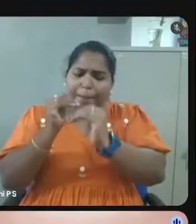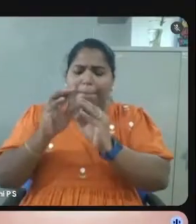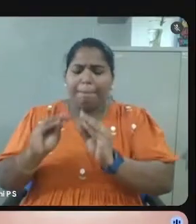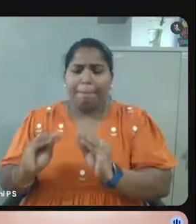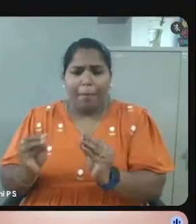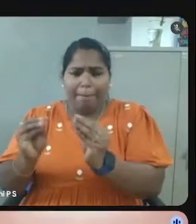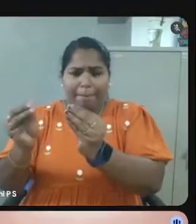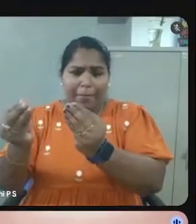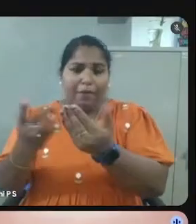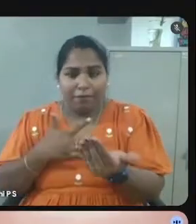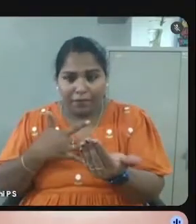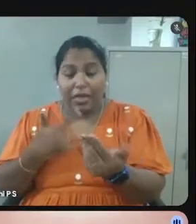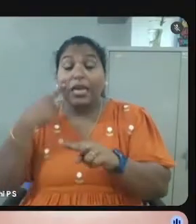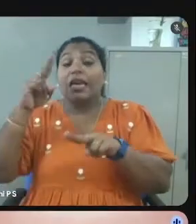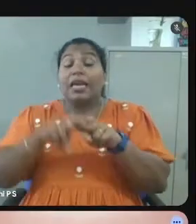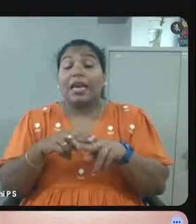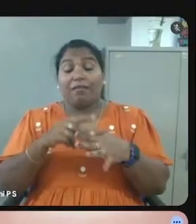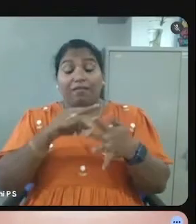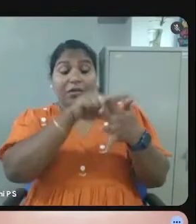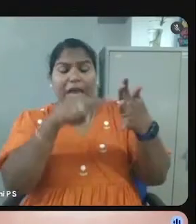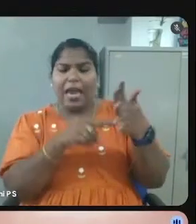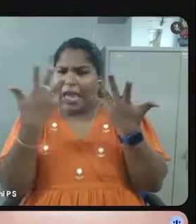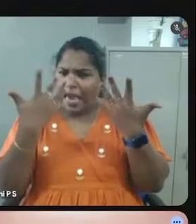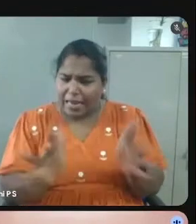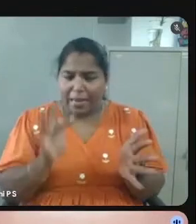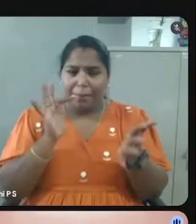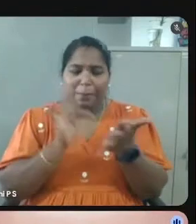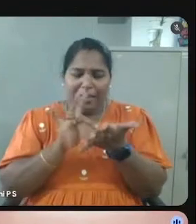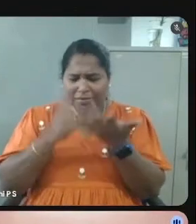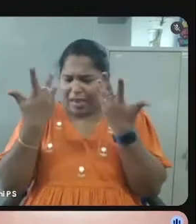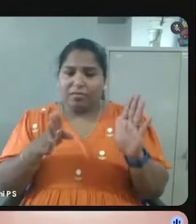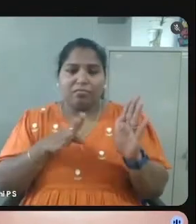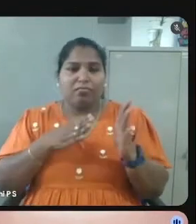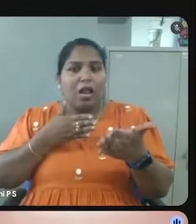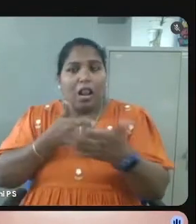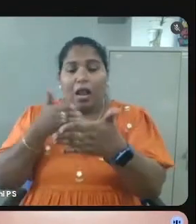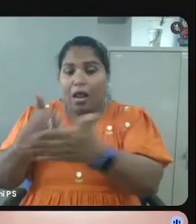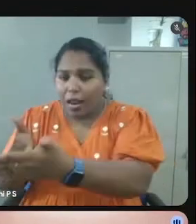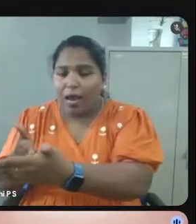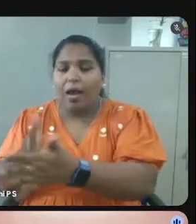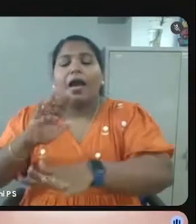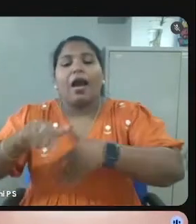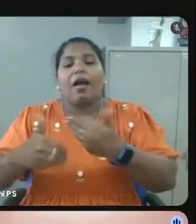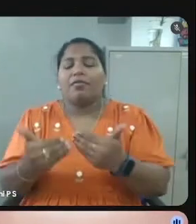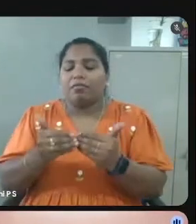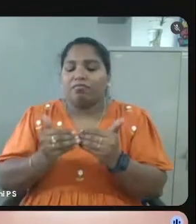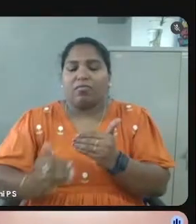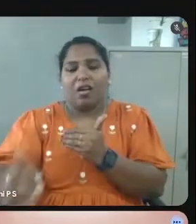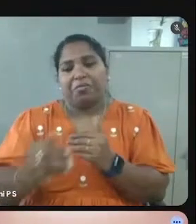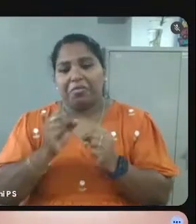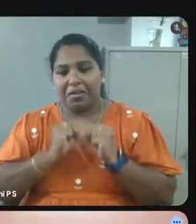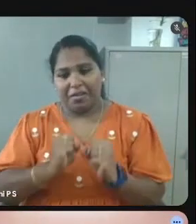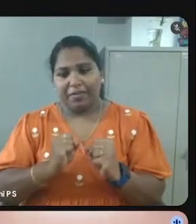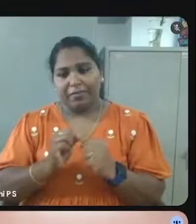അല്ലെങ്കിൽ ഇത് സ്റ്റേജിൽ ഏതെങ്കിലും സ്റ്റക്കായാലോ പിന്നെ എല്ലാ സ്റ്റേജിലും പുറത്തോട്ട് മുന്നോട്ട് പോകാൻ കാര്യം